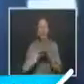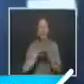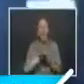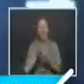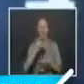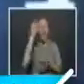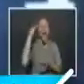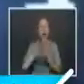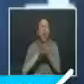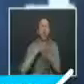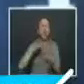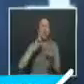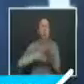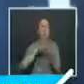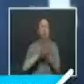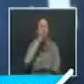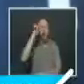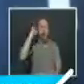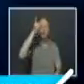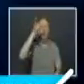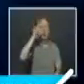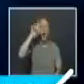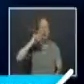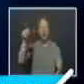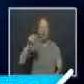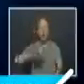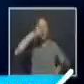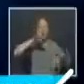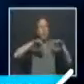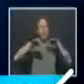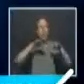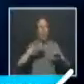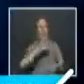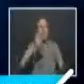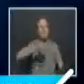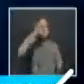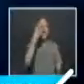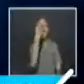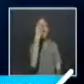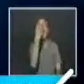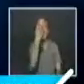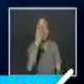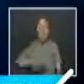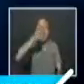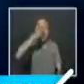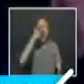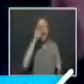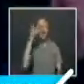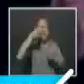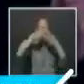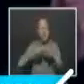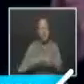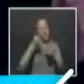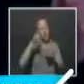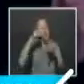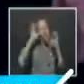בלה בלה בלה בלה, 11 שנה, האיש הזה ראש ממשלה, אין שר אחד שהוא מינה שהוא ראוי